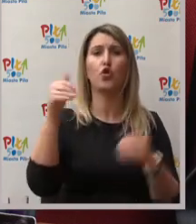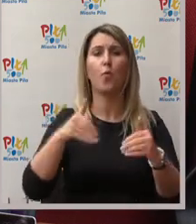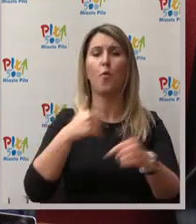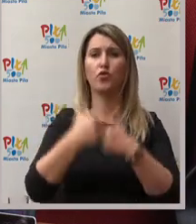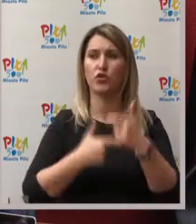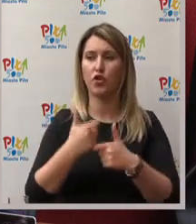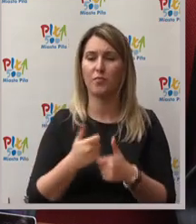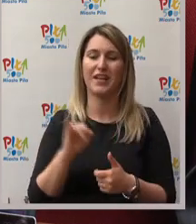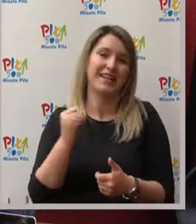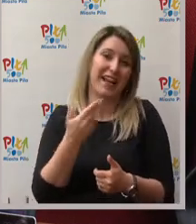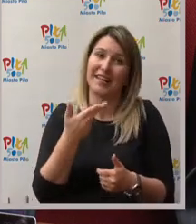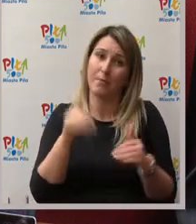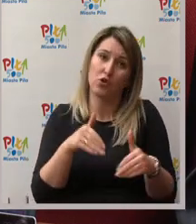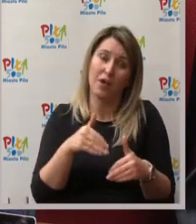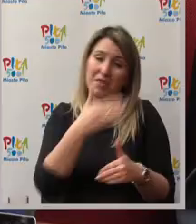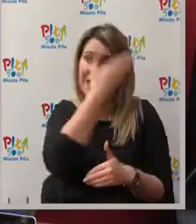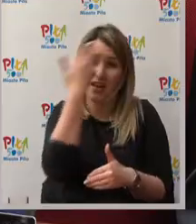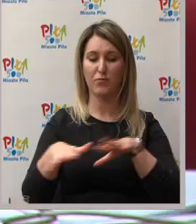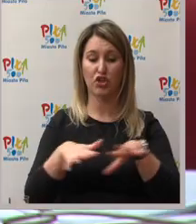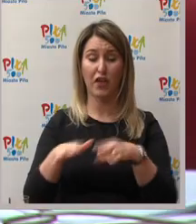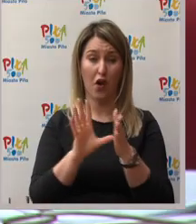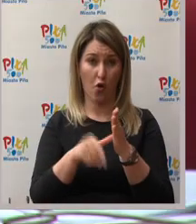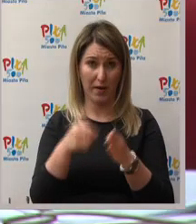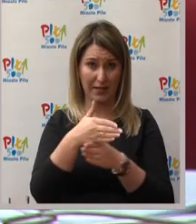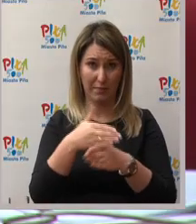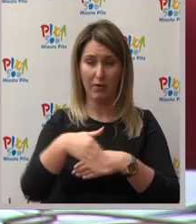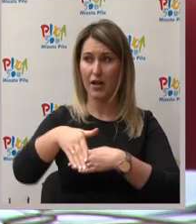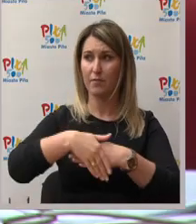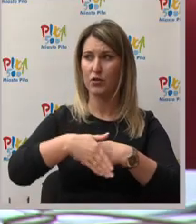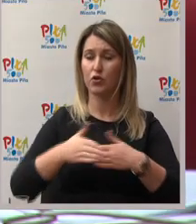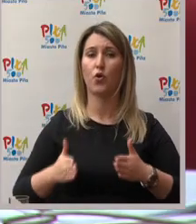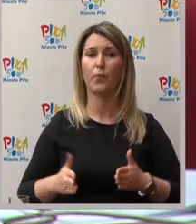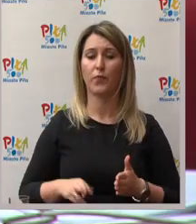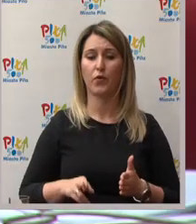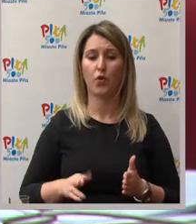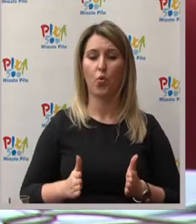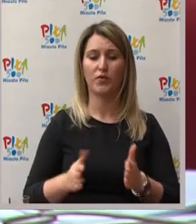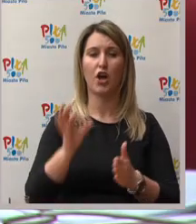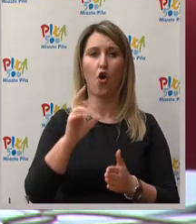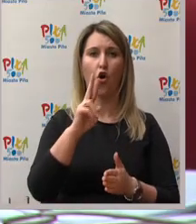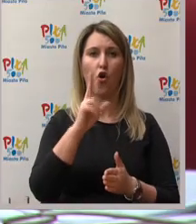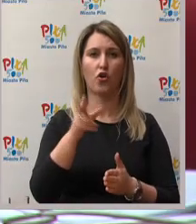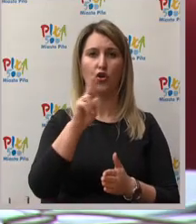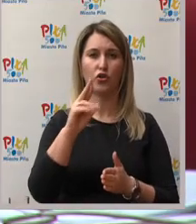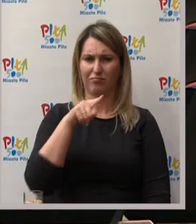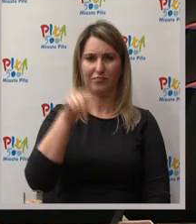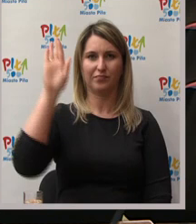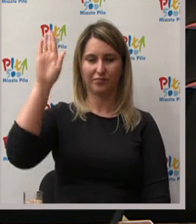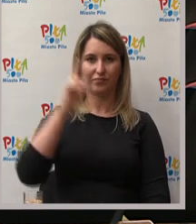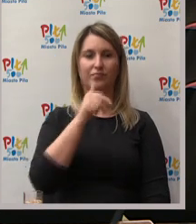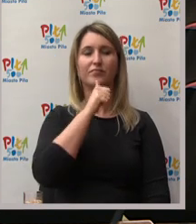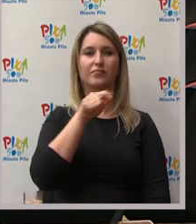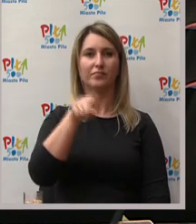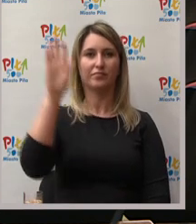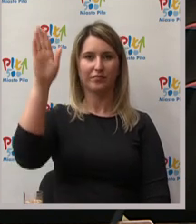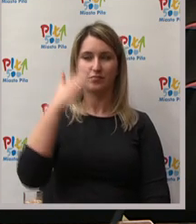dajemy sobie rady, powinni ingerować inni. Wody Polskie, instytucja, którą powołuje do życia znowelizowana ustawa, ma